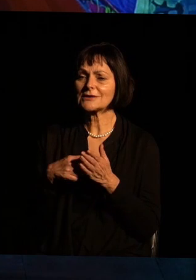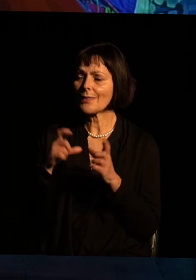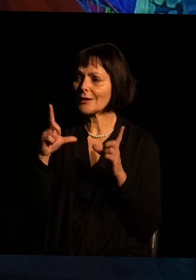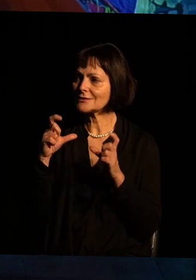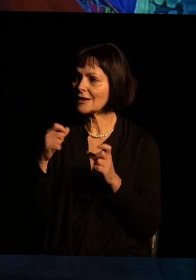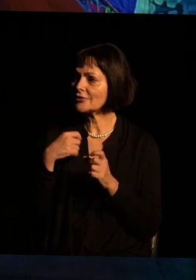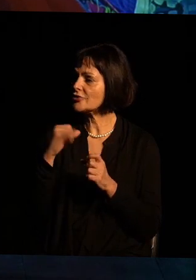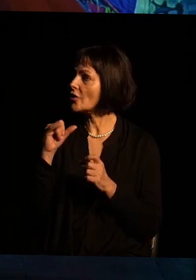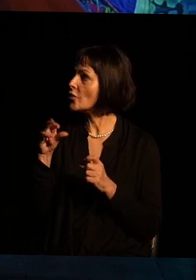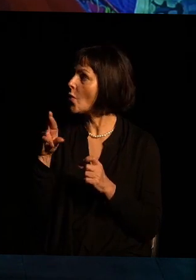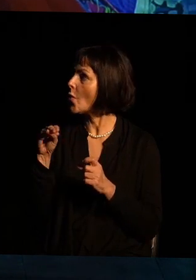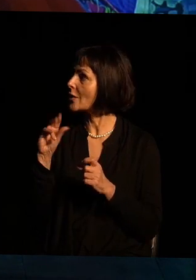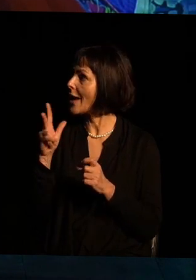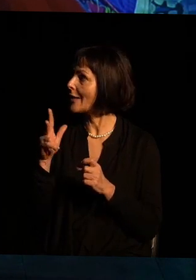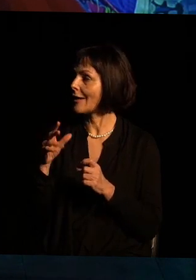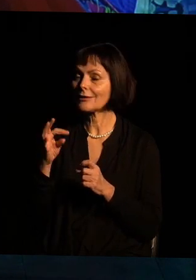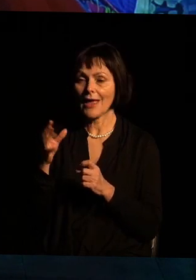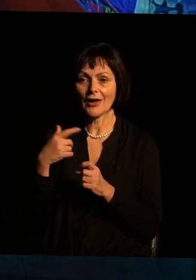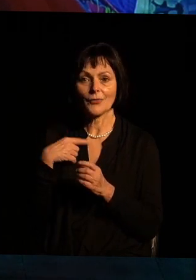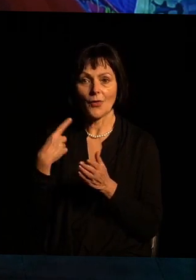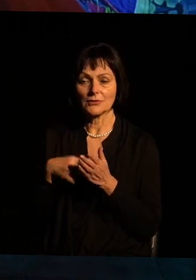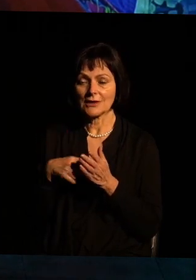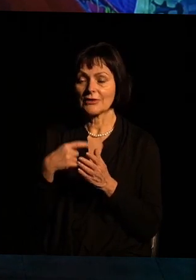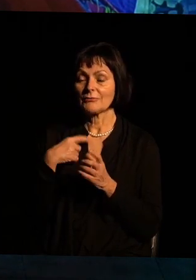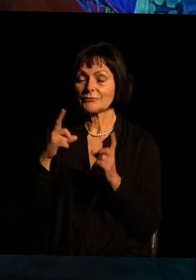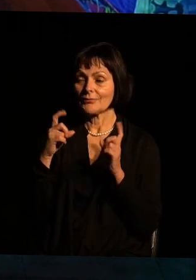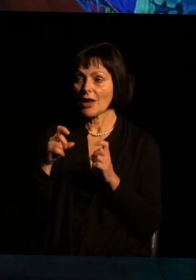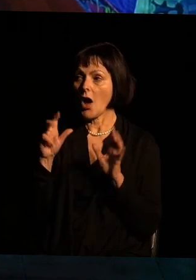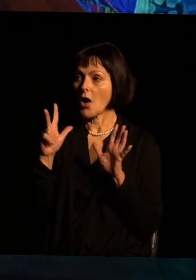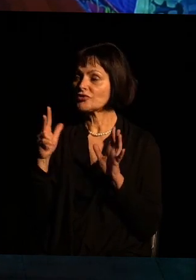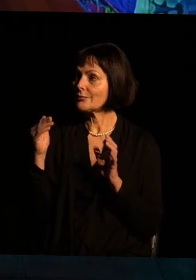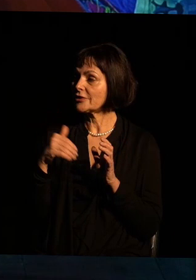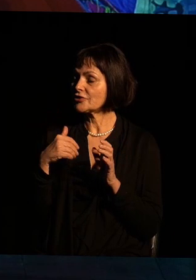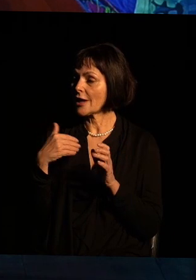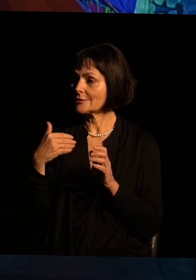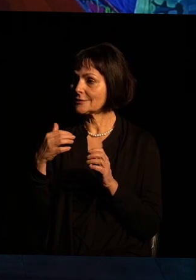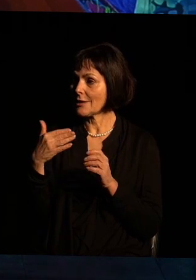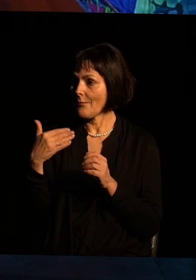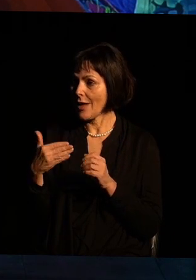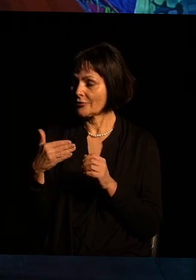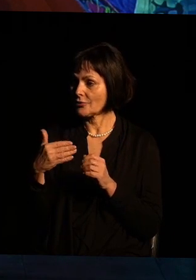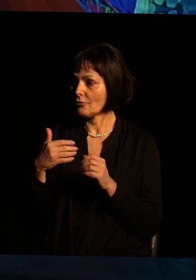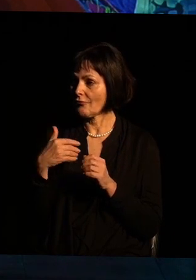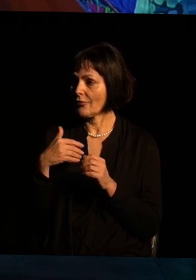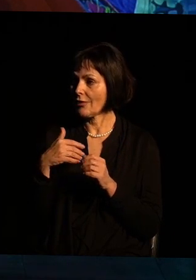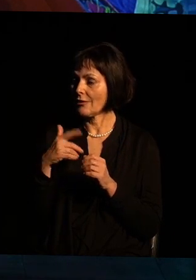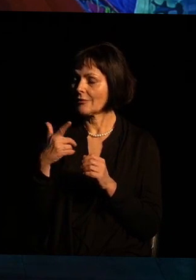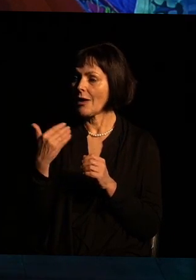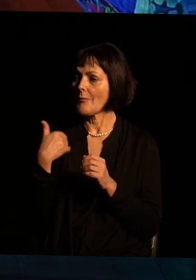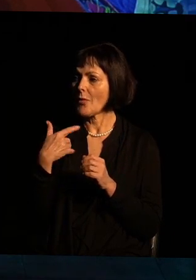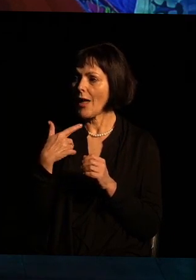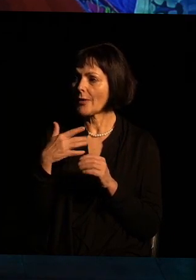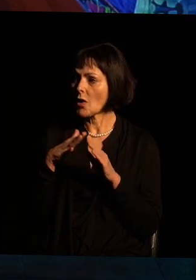Bo to jest na ostatnim biwaku. Tak, bo my startowaliśmy z 8000 metrów, właśnie z takiej płachetki, która tylko